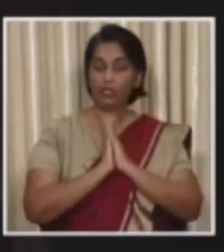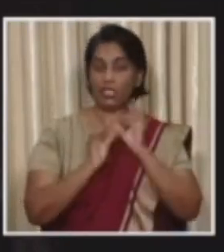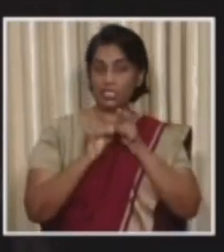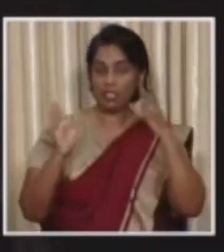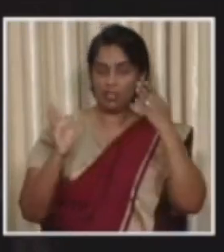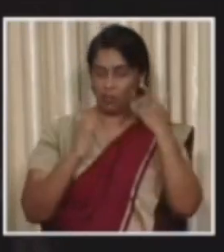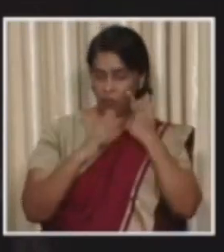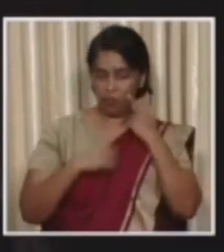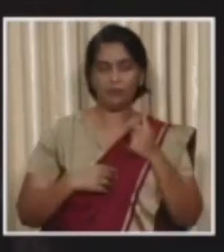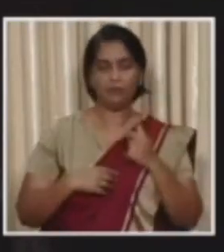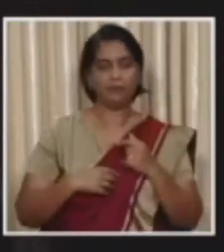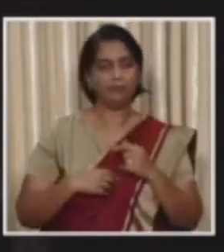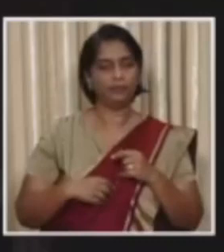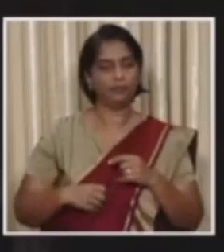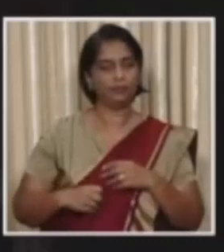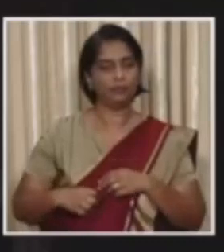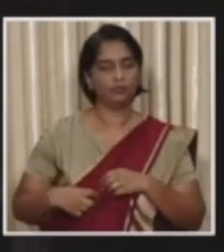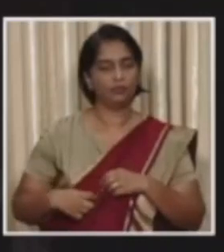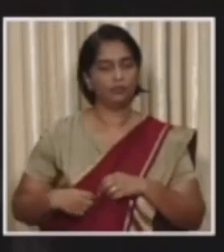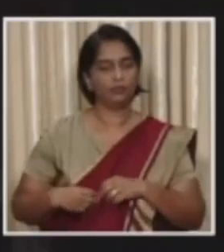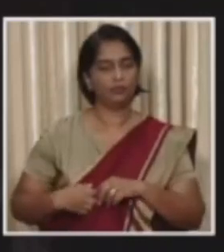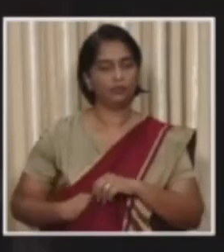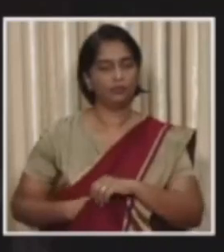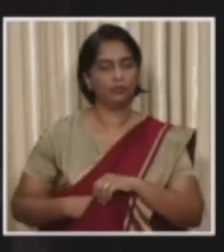නම් අපි දැනගන්න ඕනේ